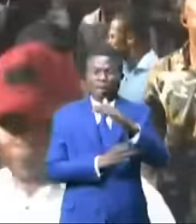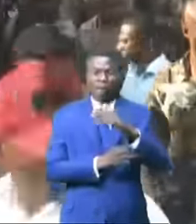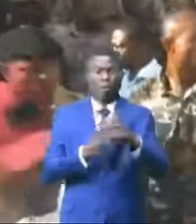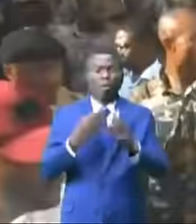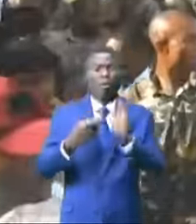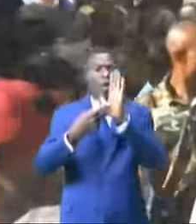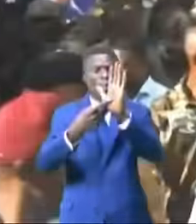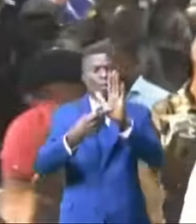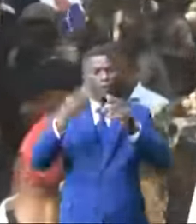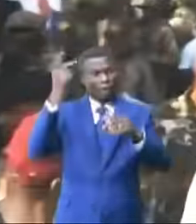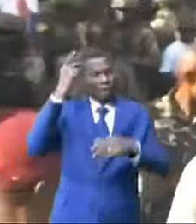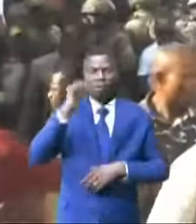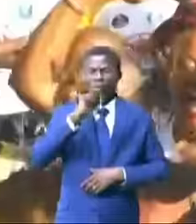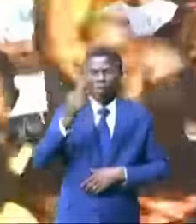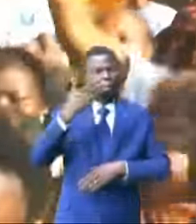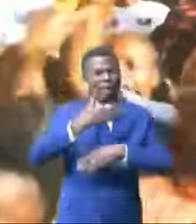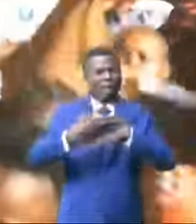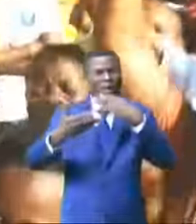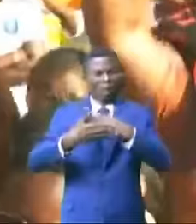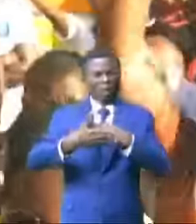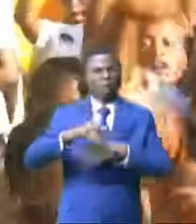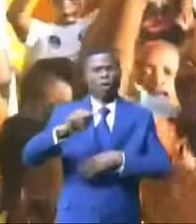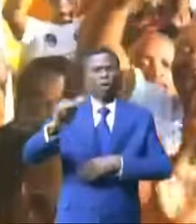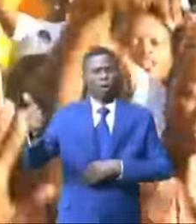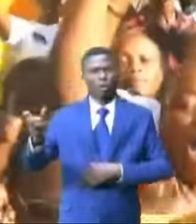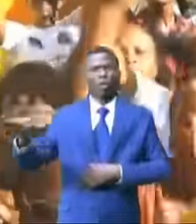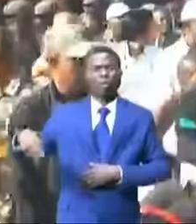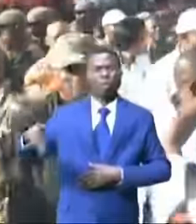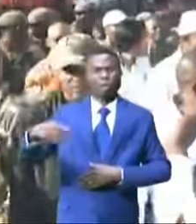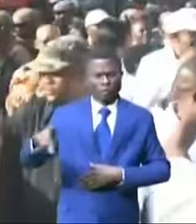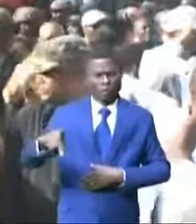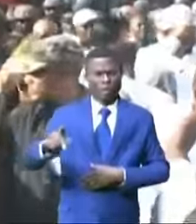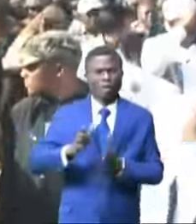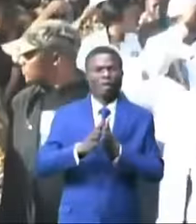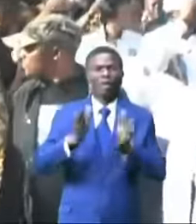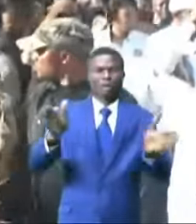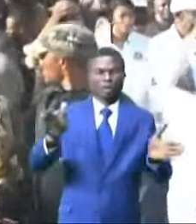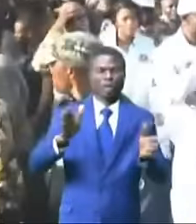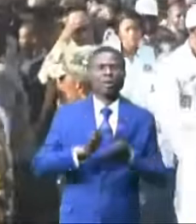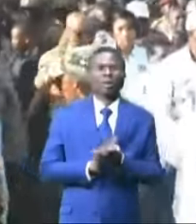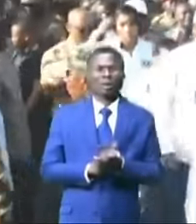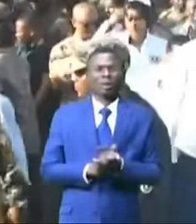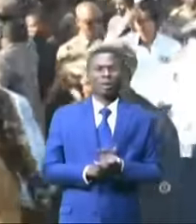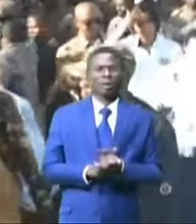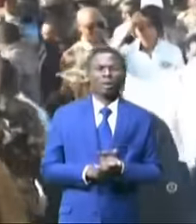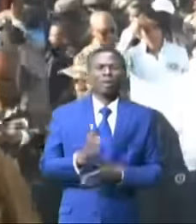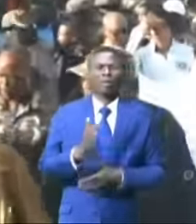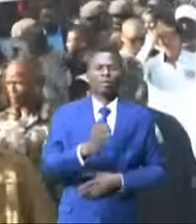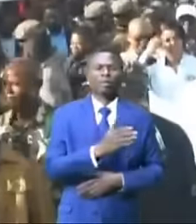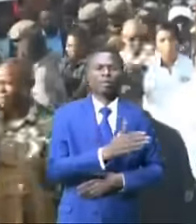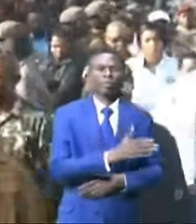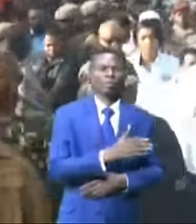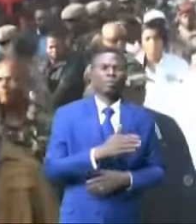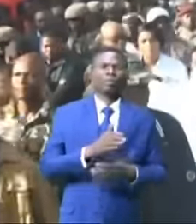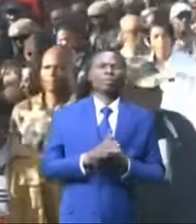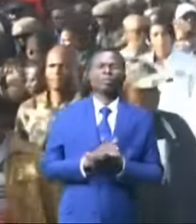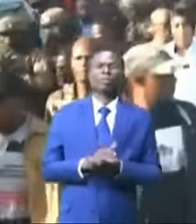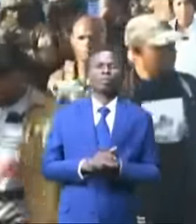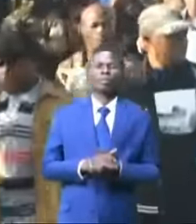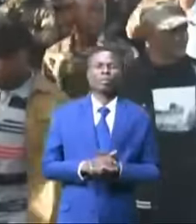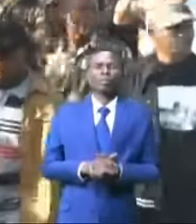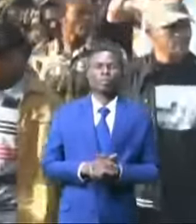seulement à Kinshasa, mais aussi à travers la République démocratique du Congo.